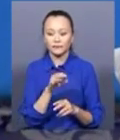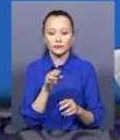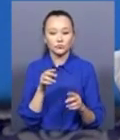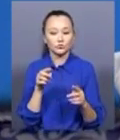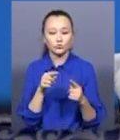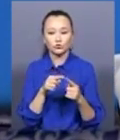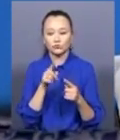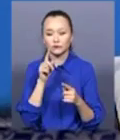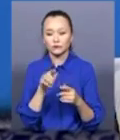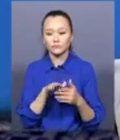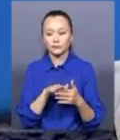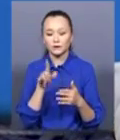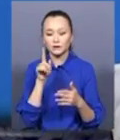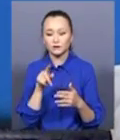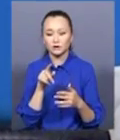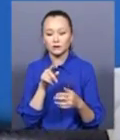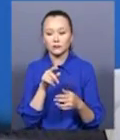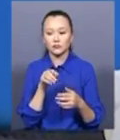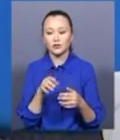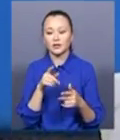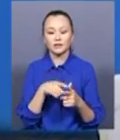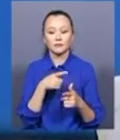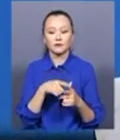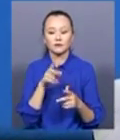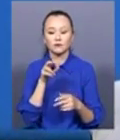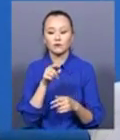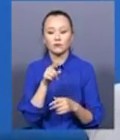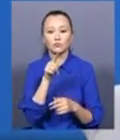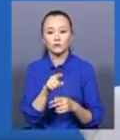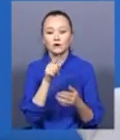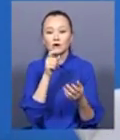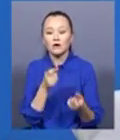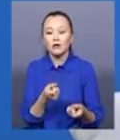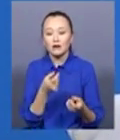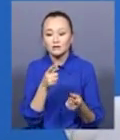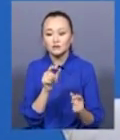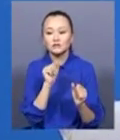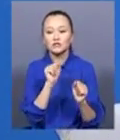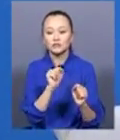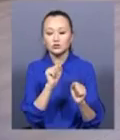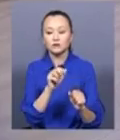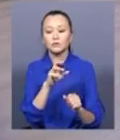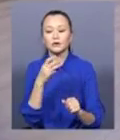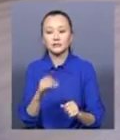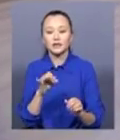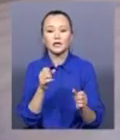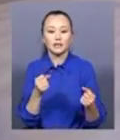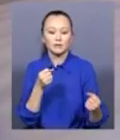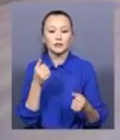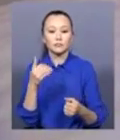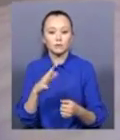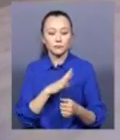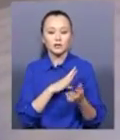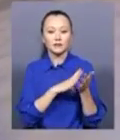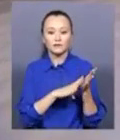Точно знаю фамилию, могу чуть-чуть слукавить с именем. Он оказался защитником Брестской крепости, ему